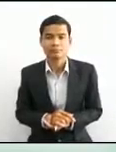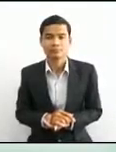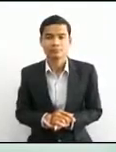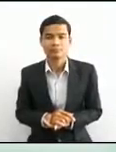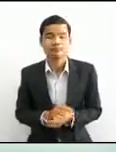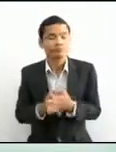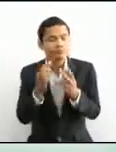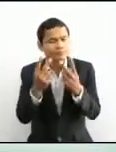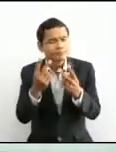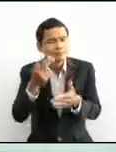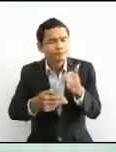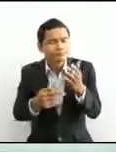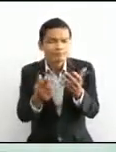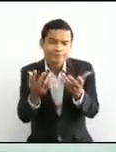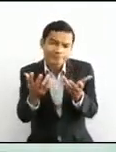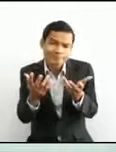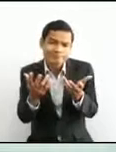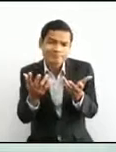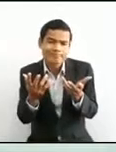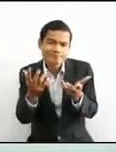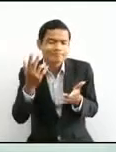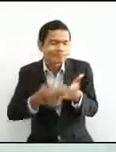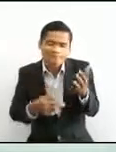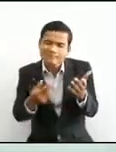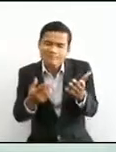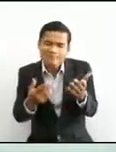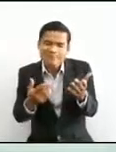còn tụt tì mơ ấy kia nâng con